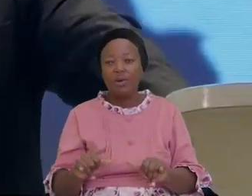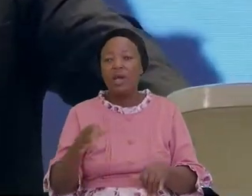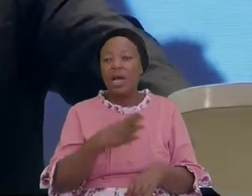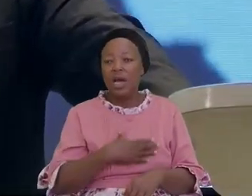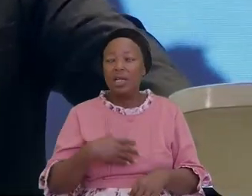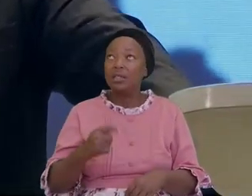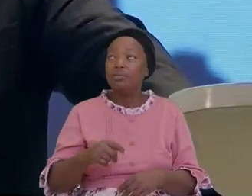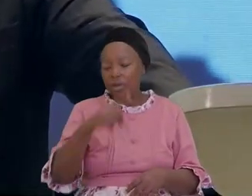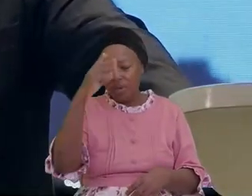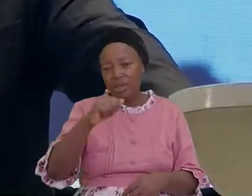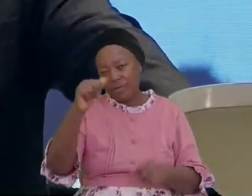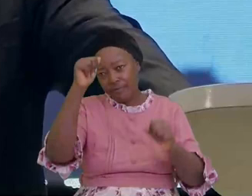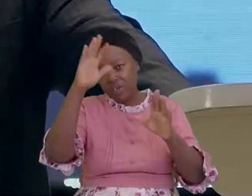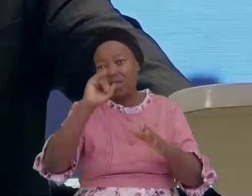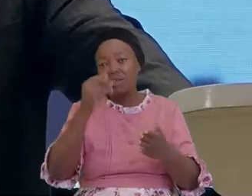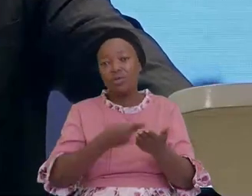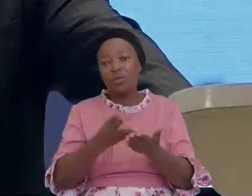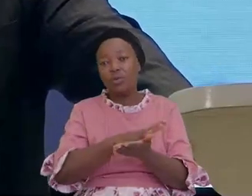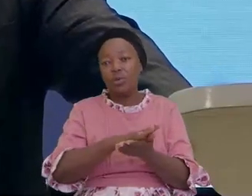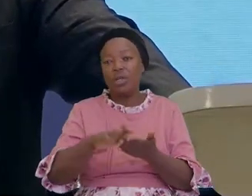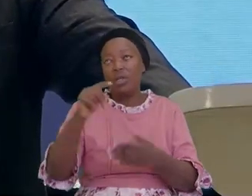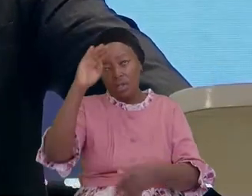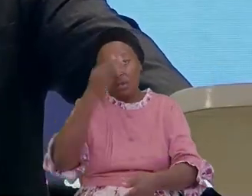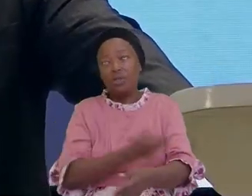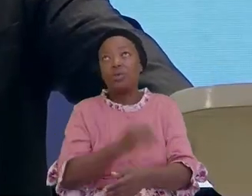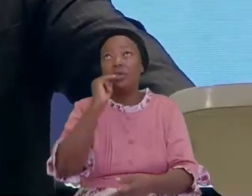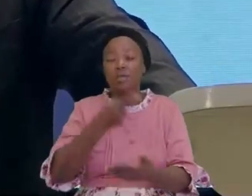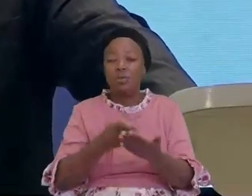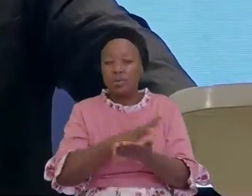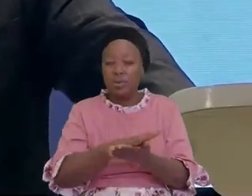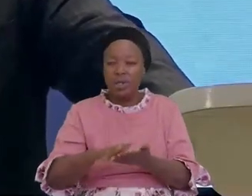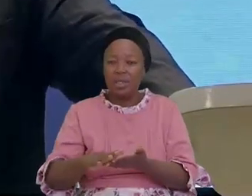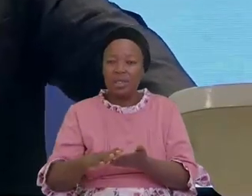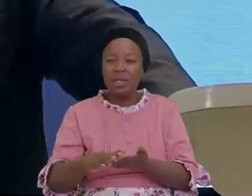Le Père est saint, le Fils est saint,